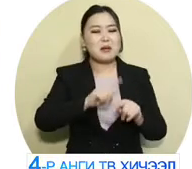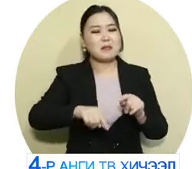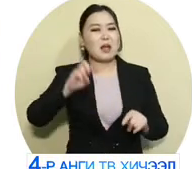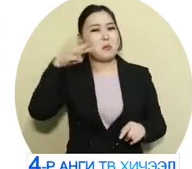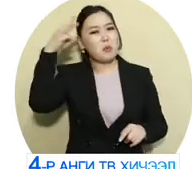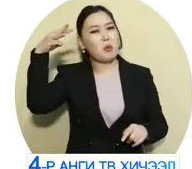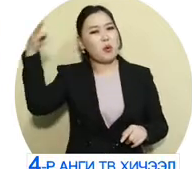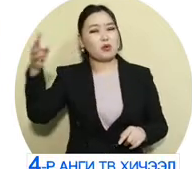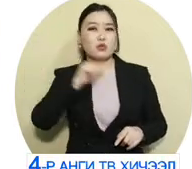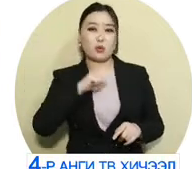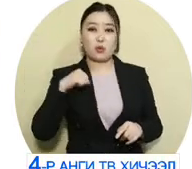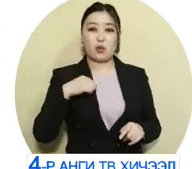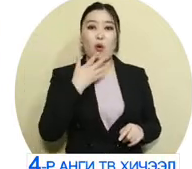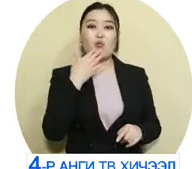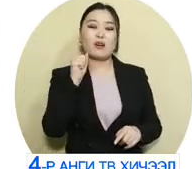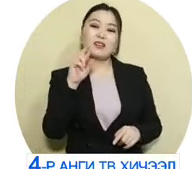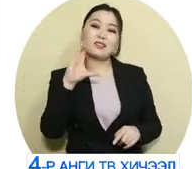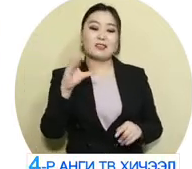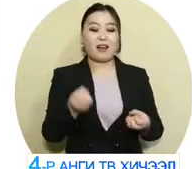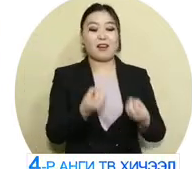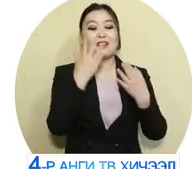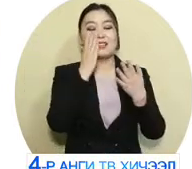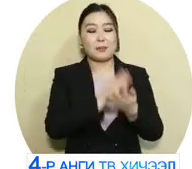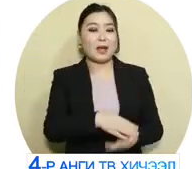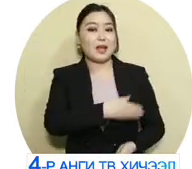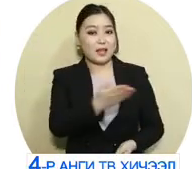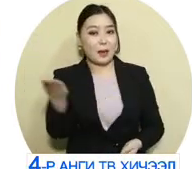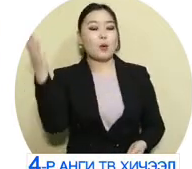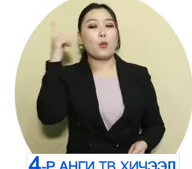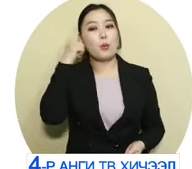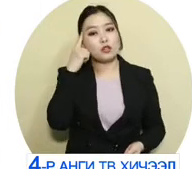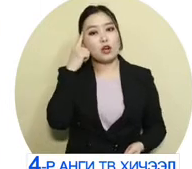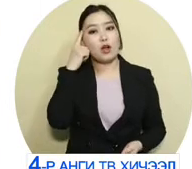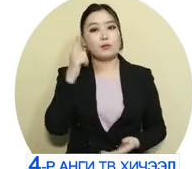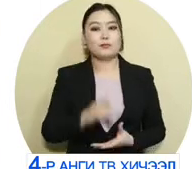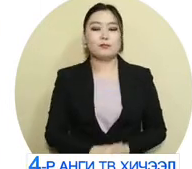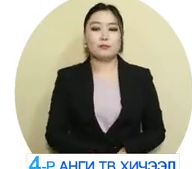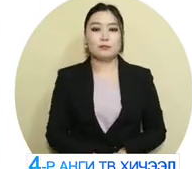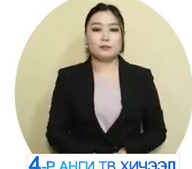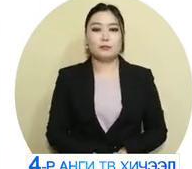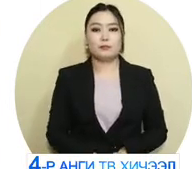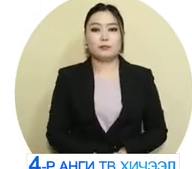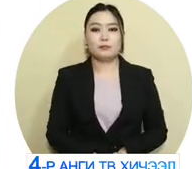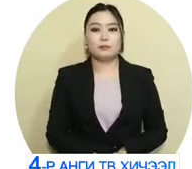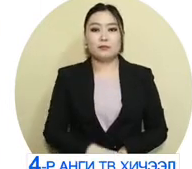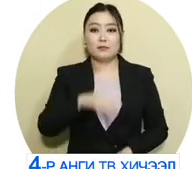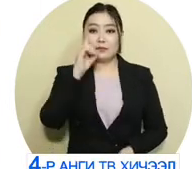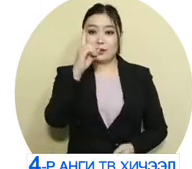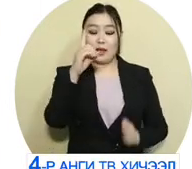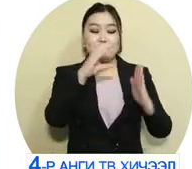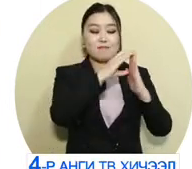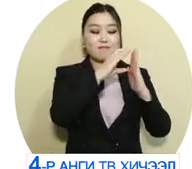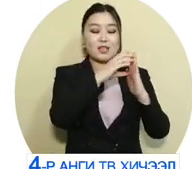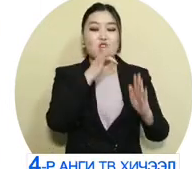өөрийнхөө өнг аясыг гаргаж байгааг та бүхэн бас бодож ойлгосон байхаа гэж бодож байна. Дүгээр бадгийн